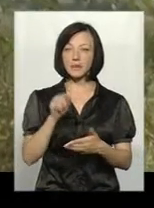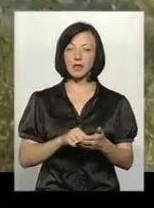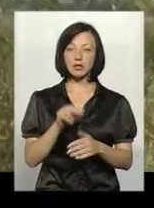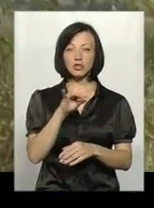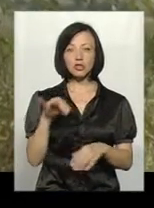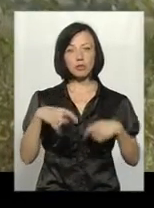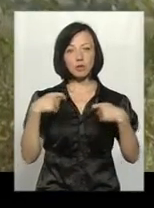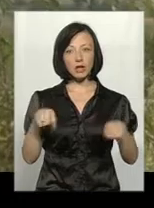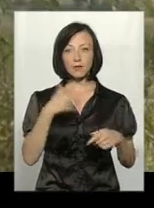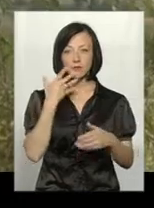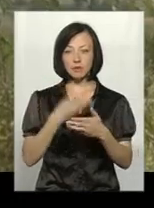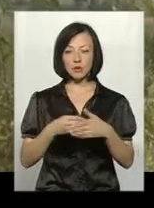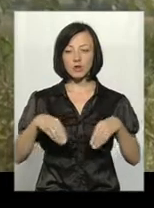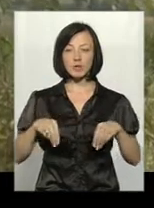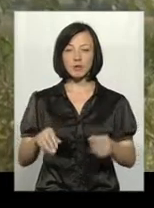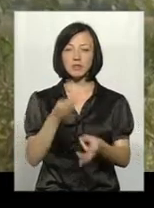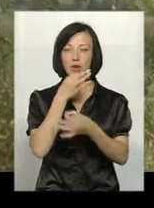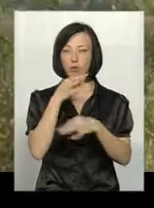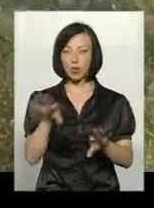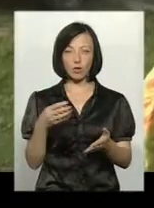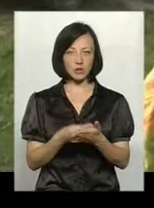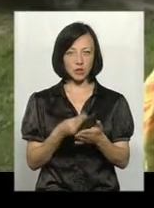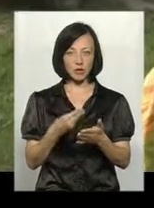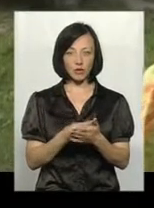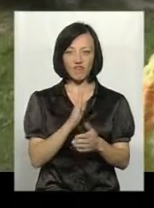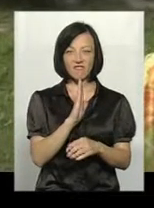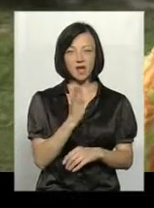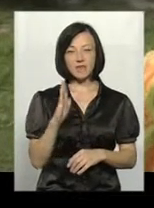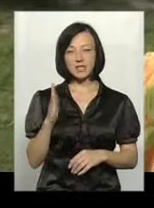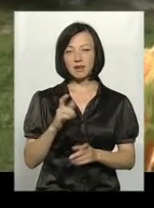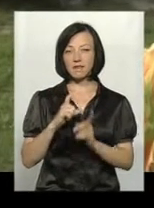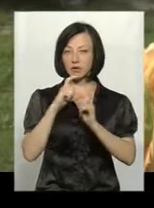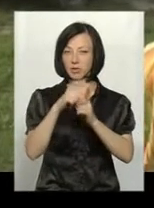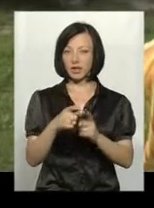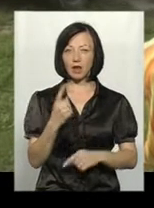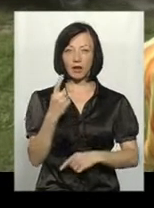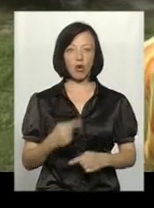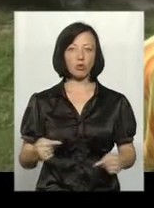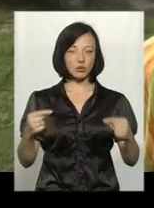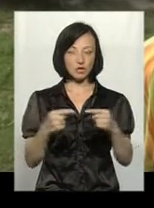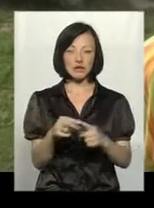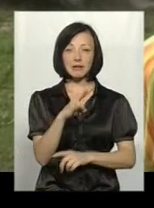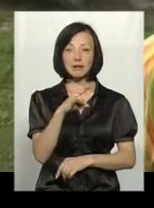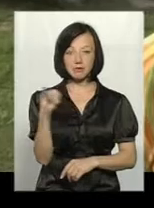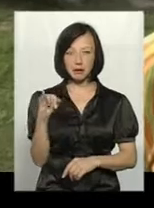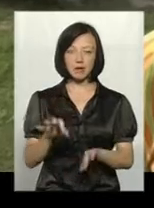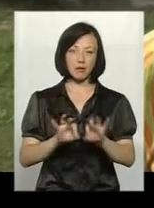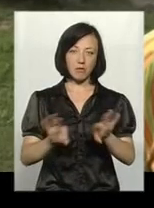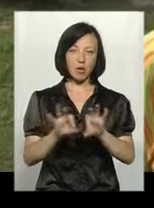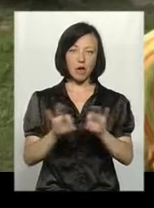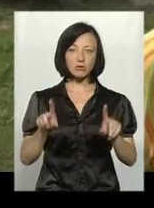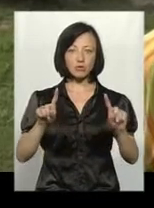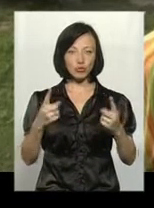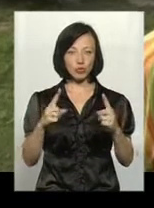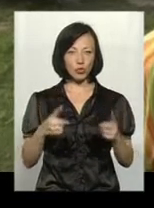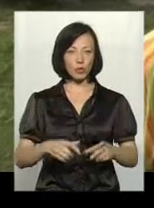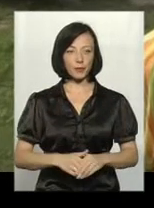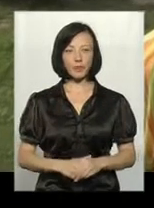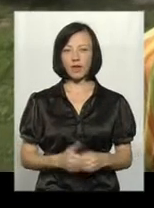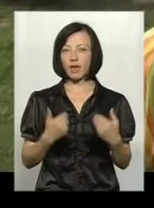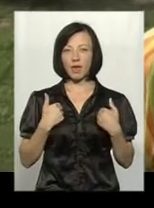продали б ви свою землю за будь-яку ціну, Віра Васильівна відповідає однозначно – ні. Та пояснює, чому. Я ж не